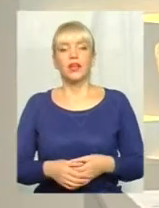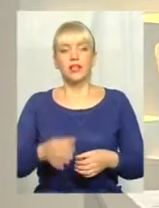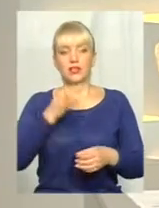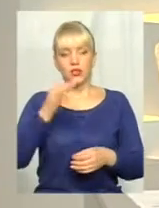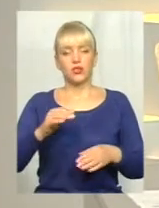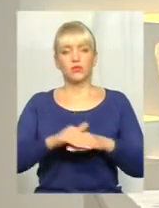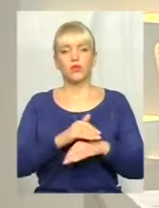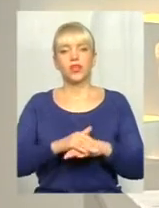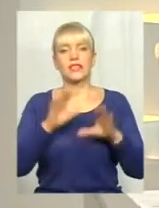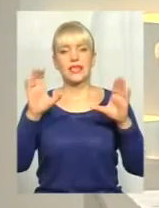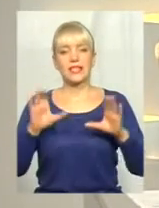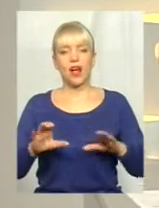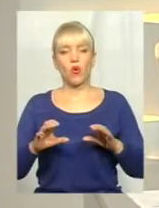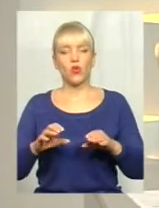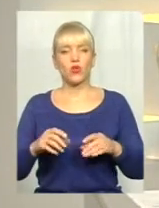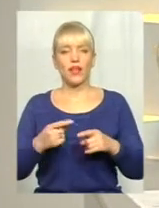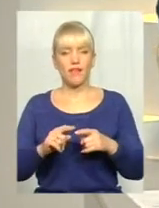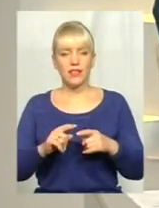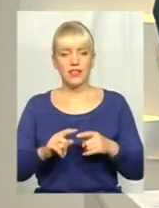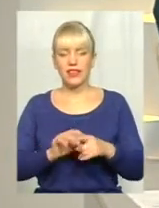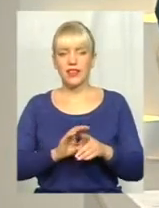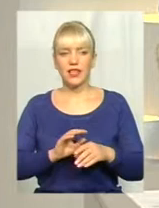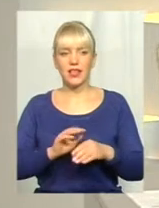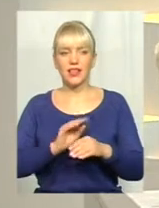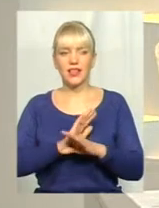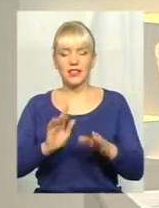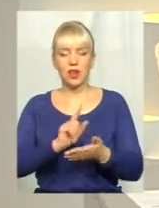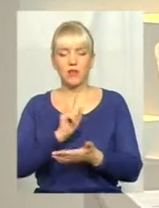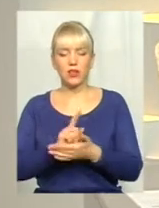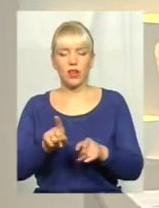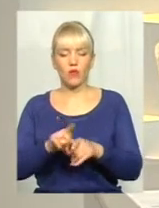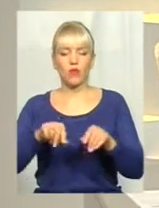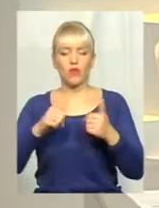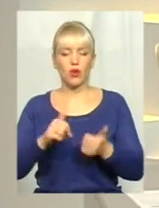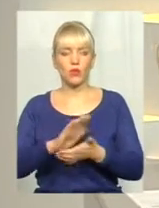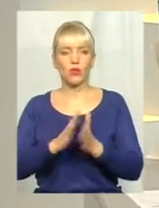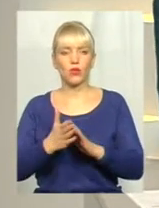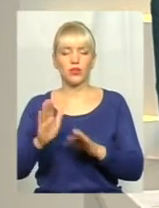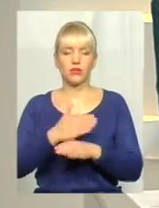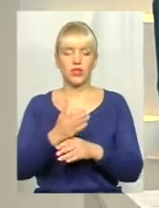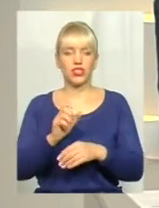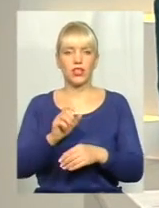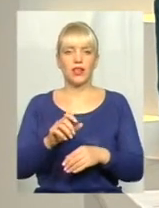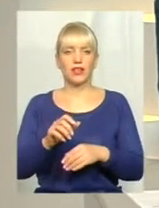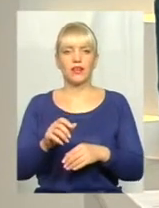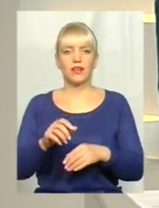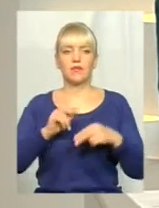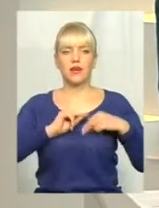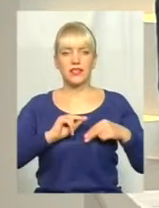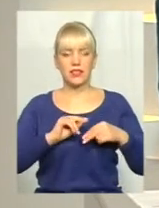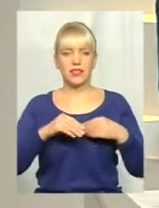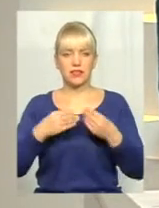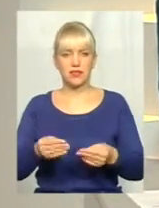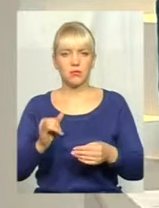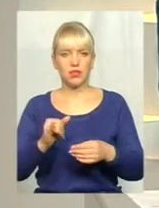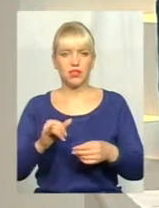законодавець начебто не забороняє таку форму угоди між найманим працівником і роботодавцем?